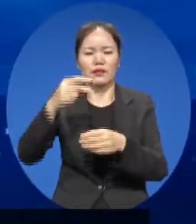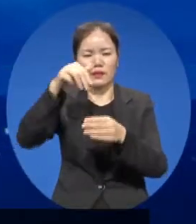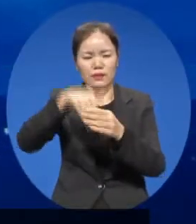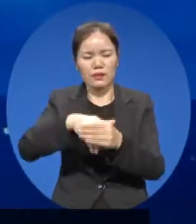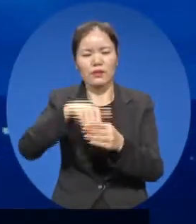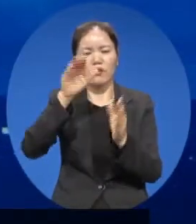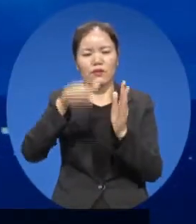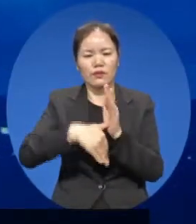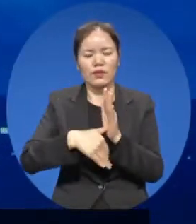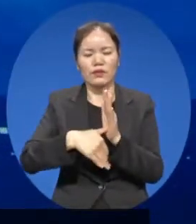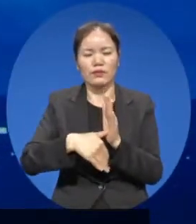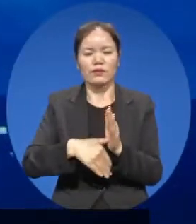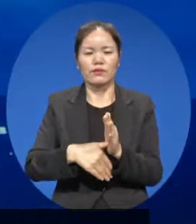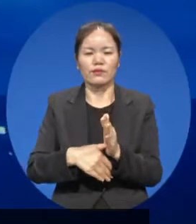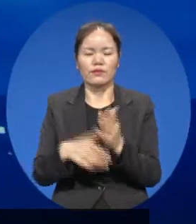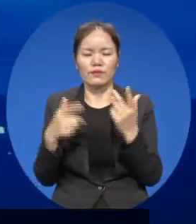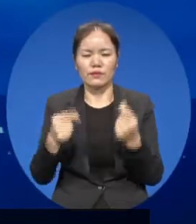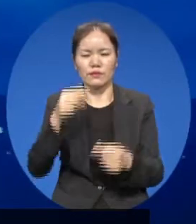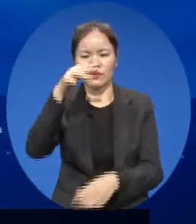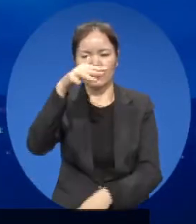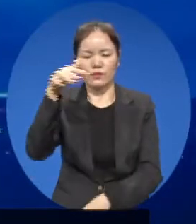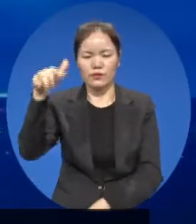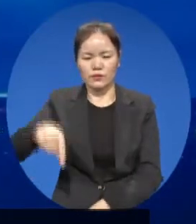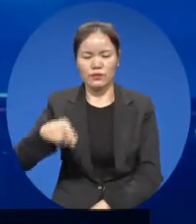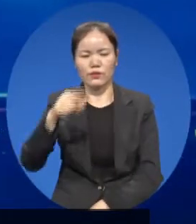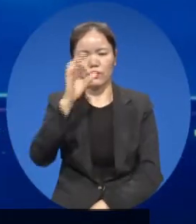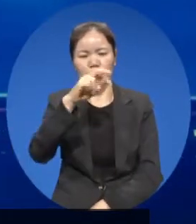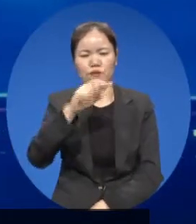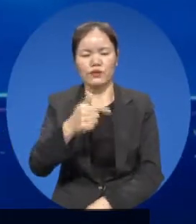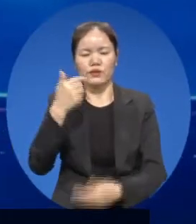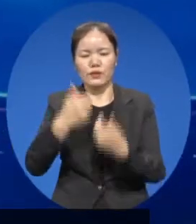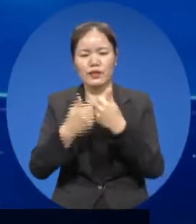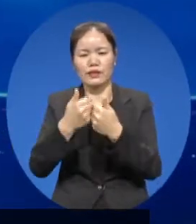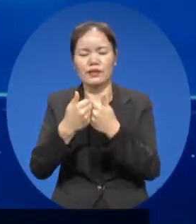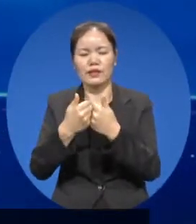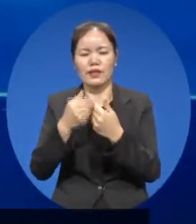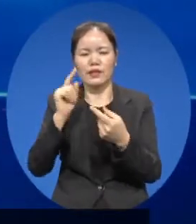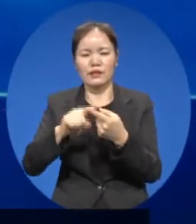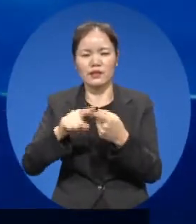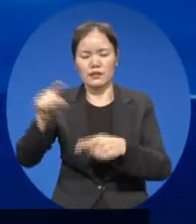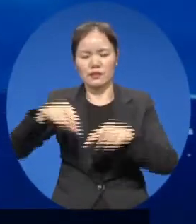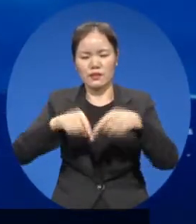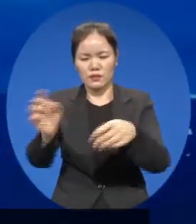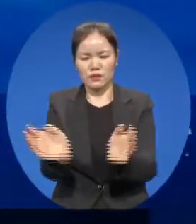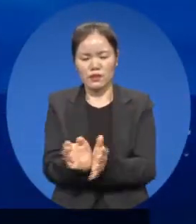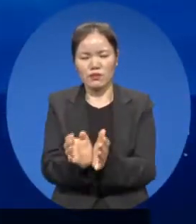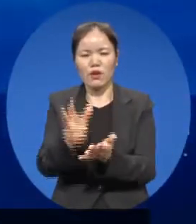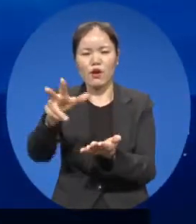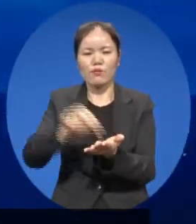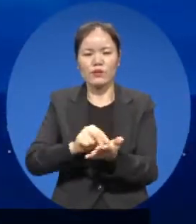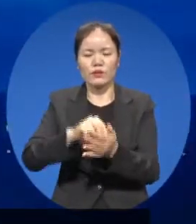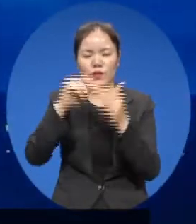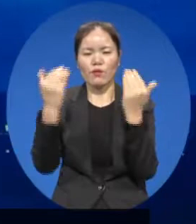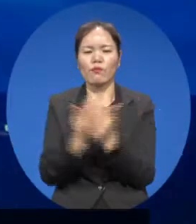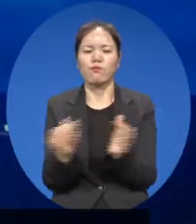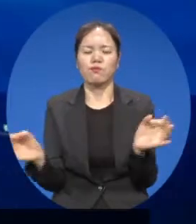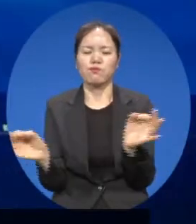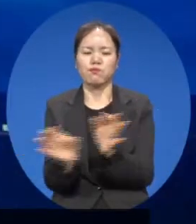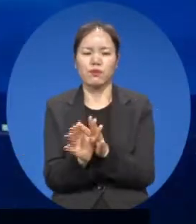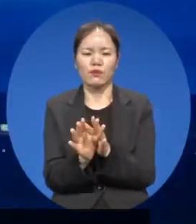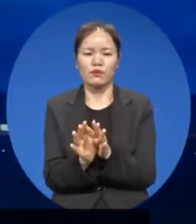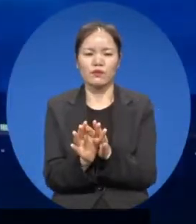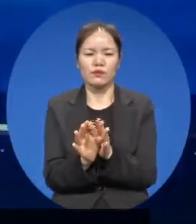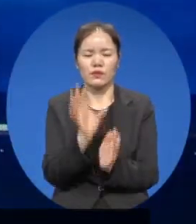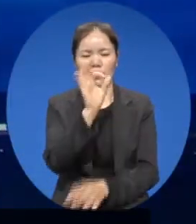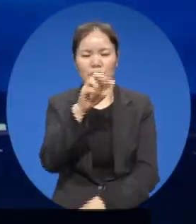그렇구요 지금 이렇게 추운 갈등 사안을 모든 정치권이 쓰는 사라져 있는 중입니다 이런 가운데 윤석렬 총장과